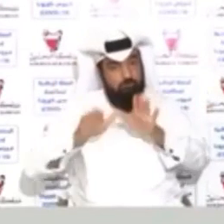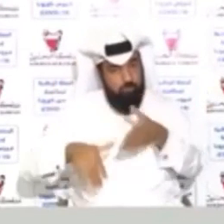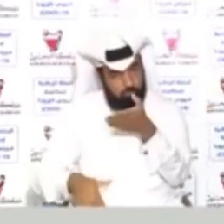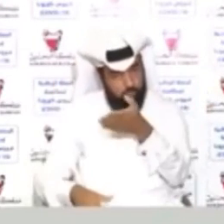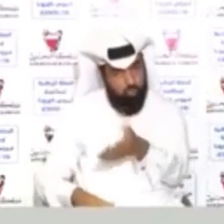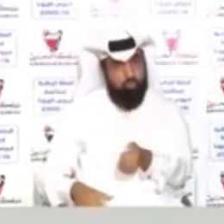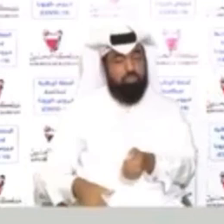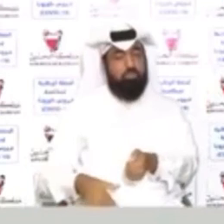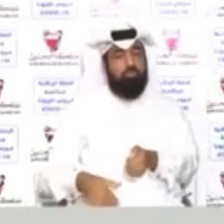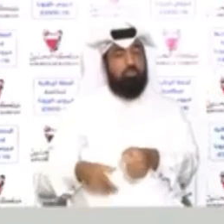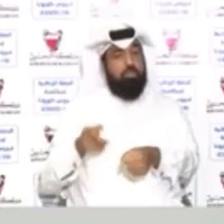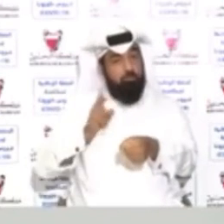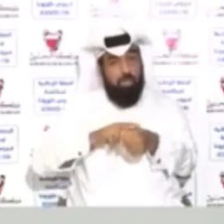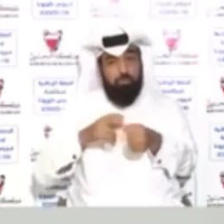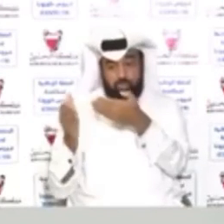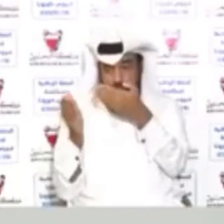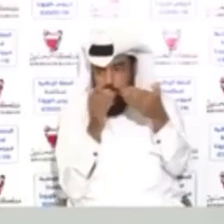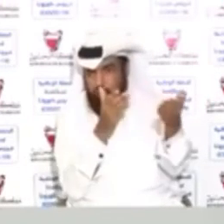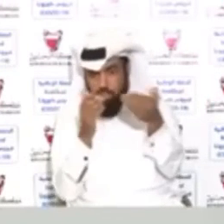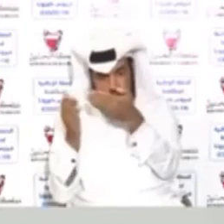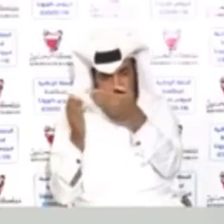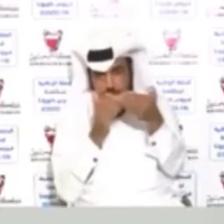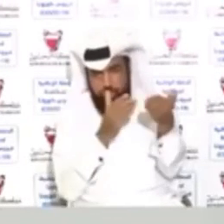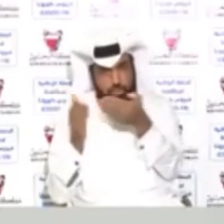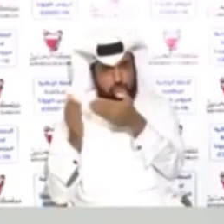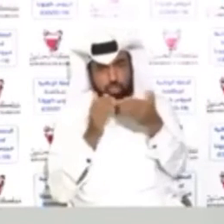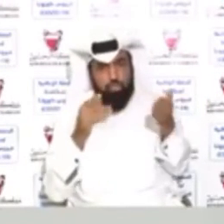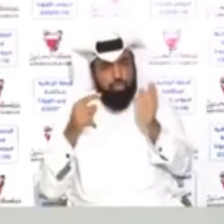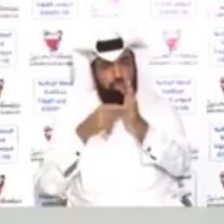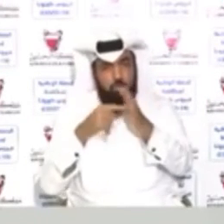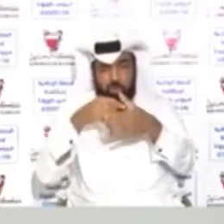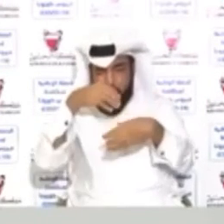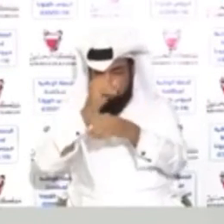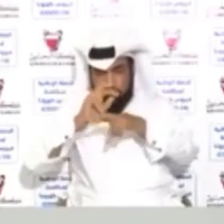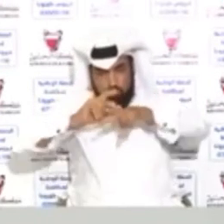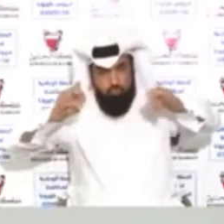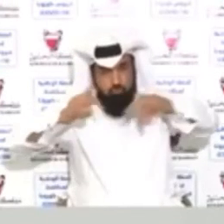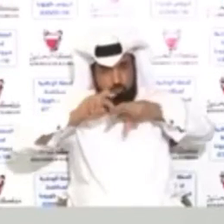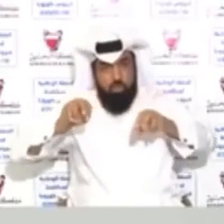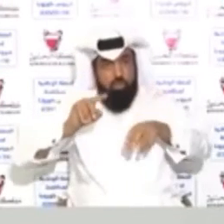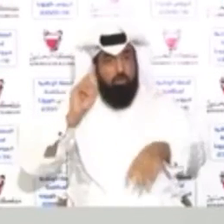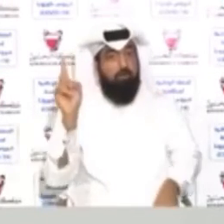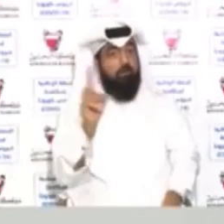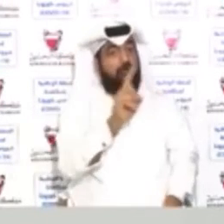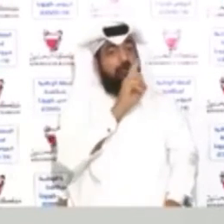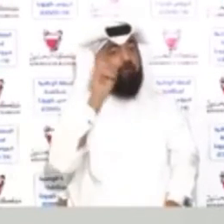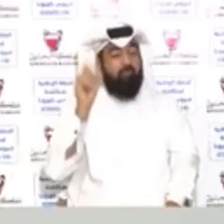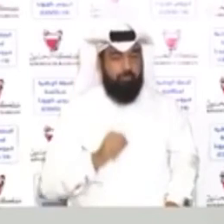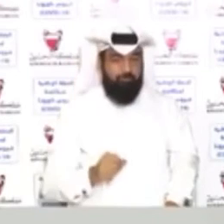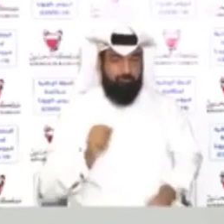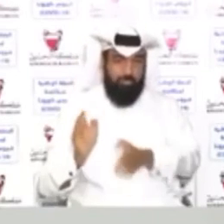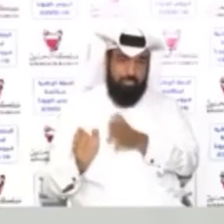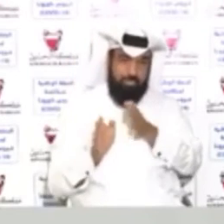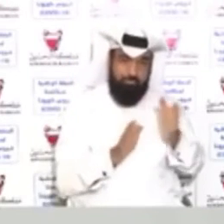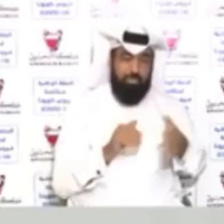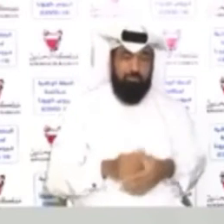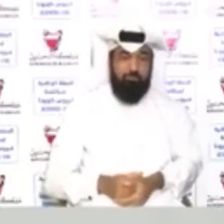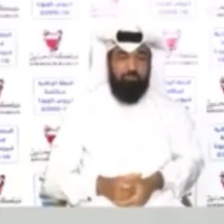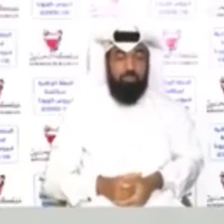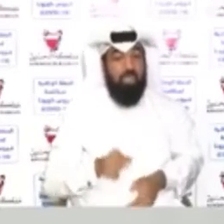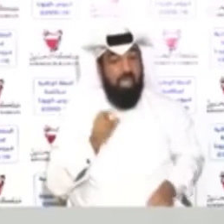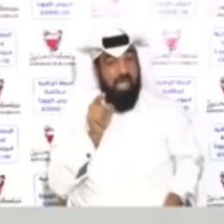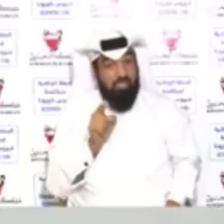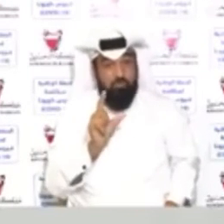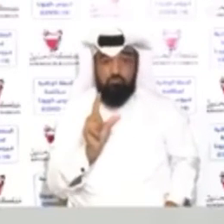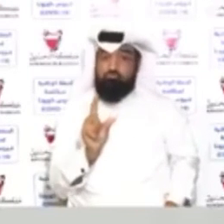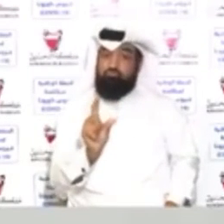الدراسات العلمية وعلى حسب عامة يعني خدمته، وتكون كذلك يعني آمنة للناس. هذه نتج عنها